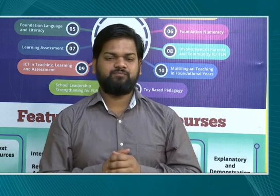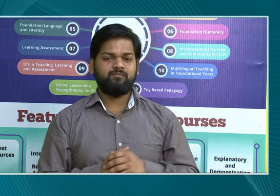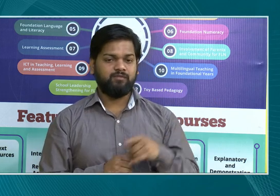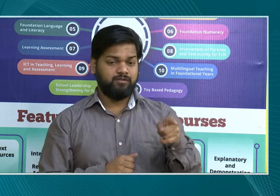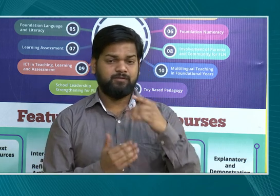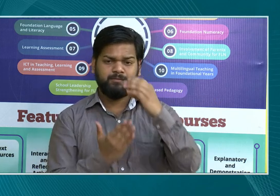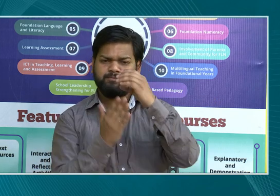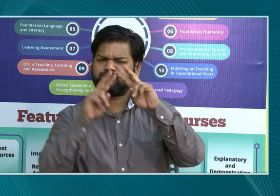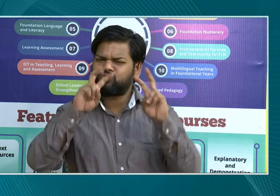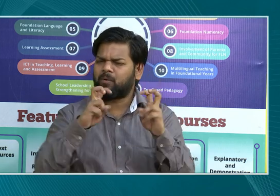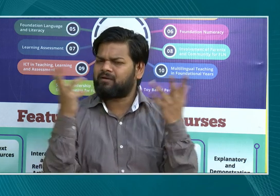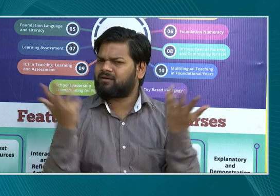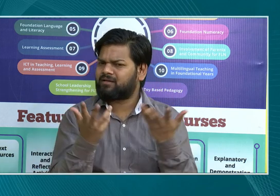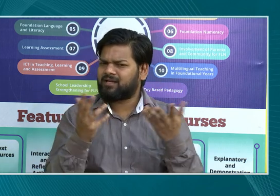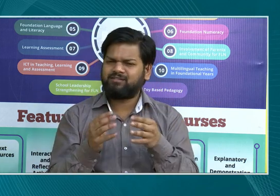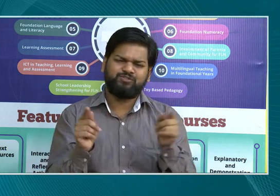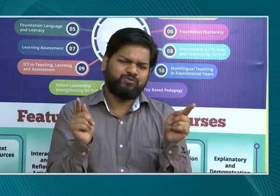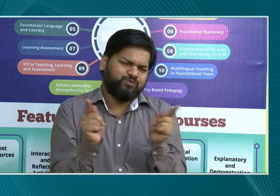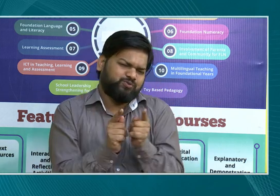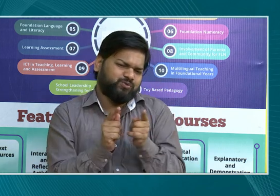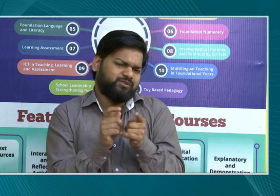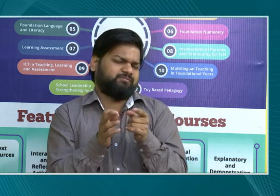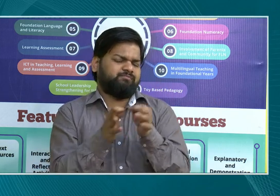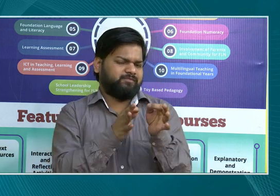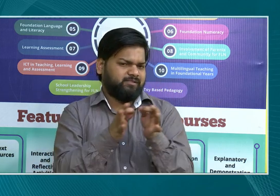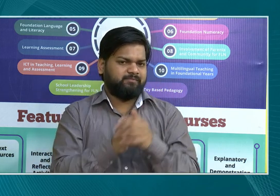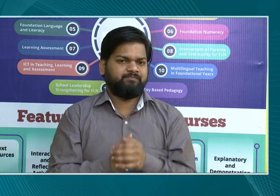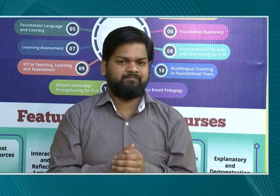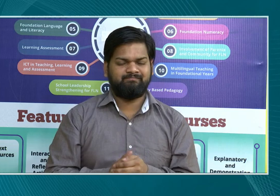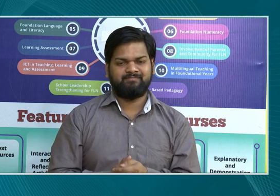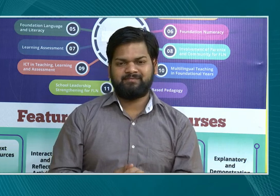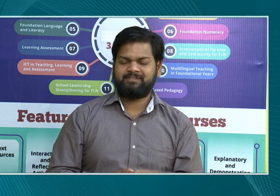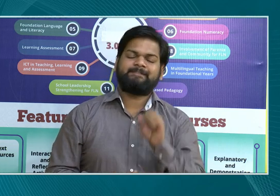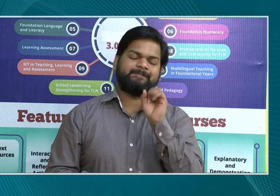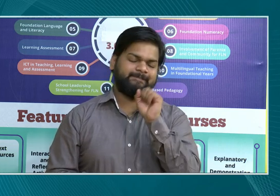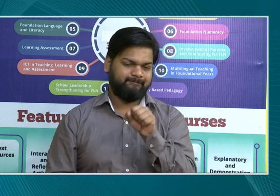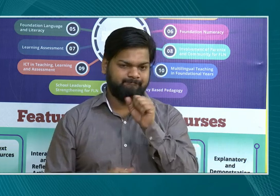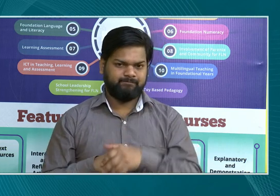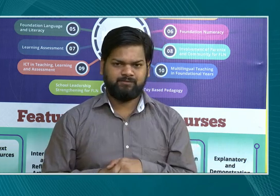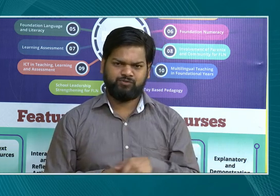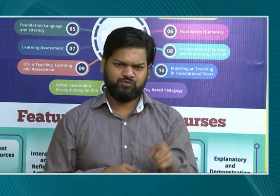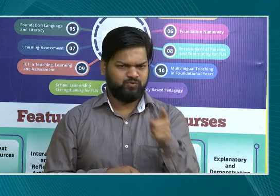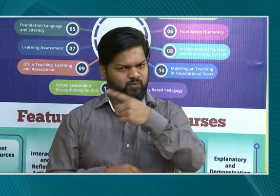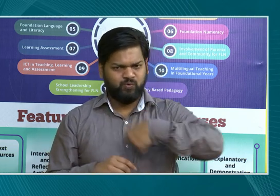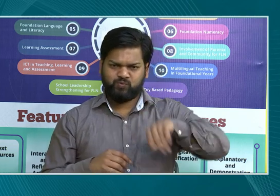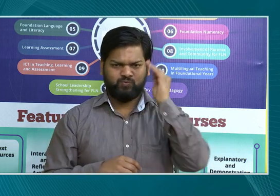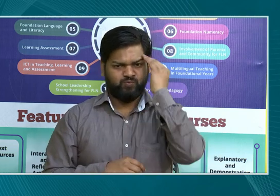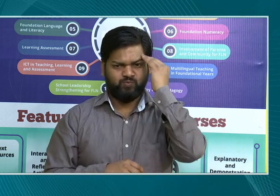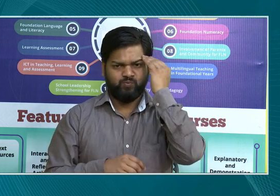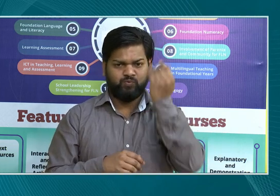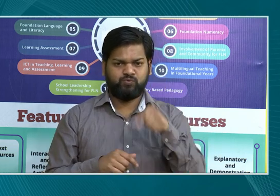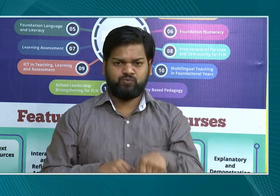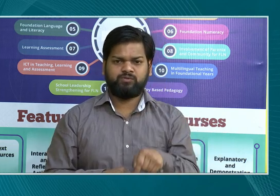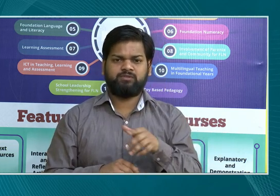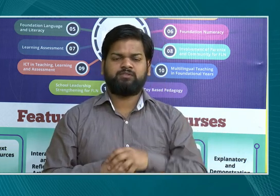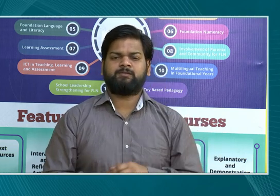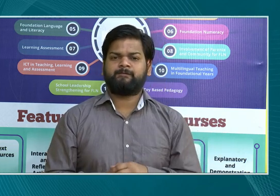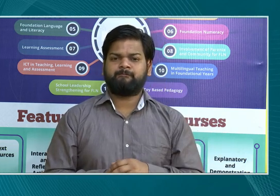इसको जान की आवाज क्या पढ़ने वाले हैं जैसे की आपने बताया भी की हमारा इंक्लूसिव जो है